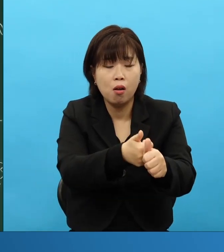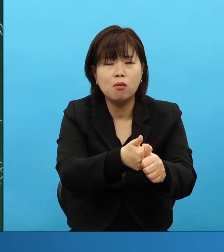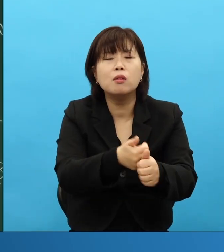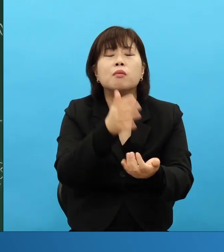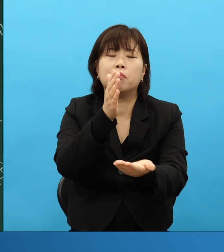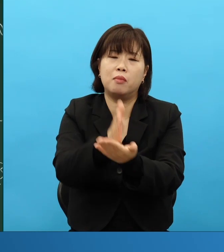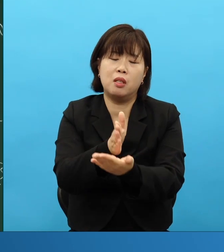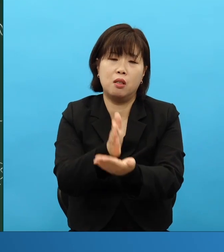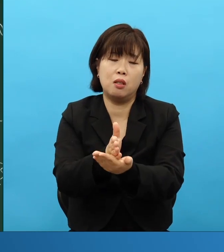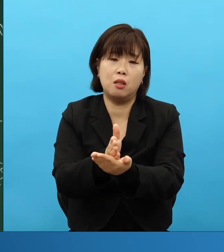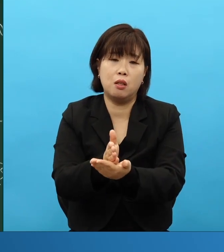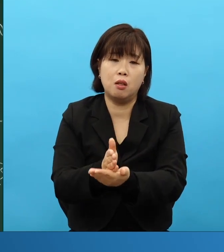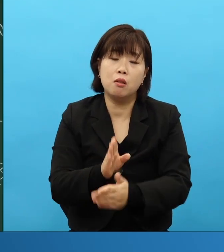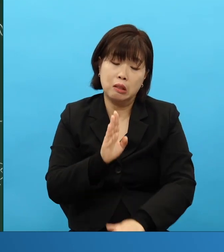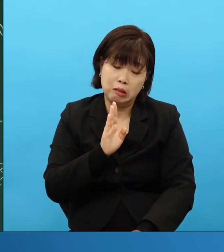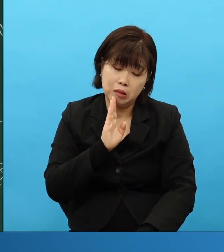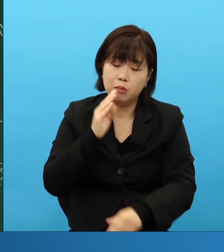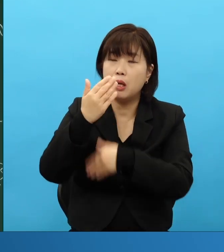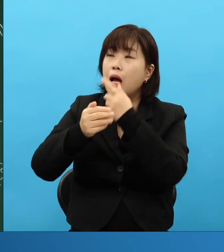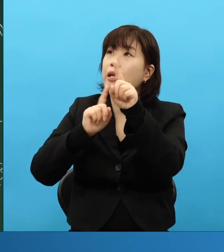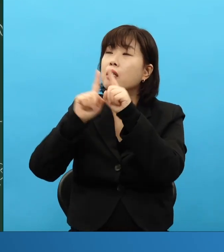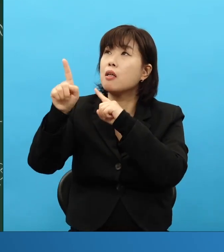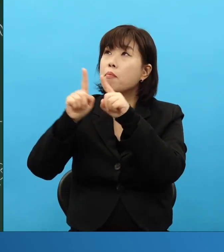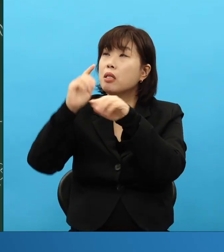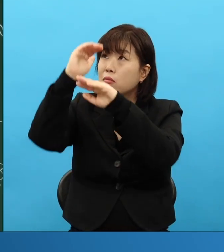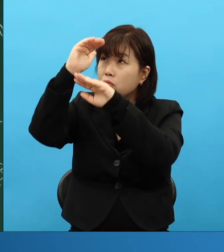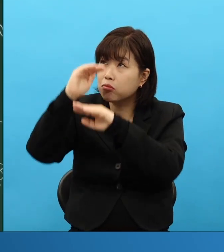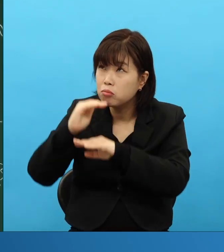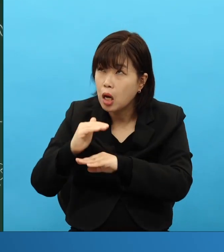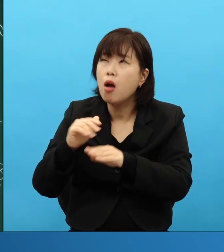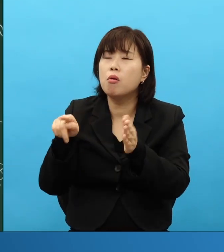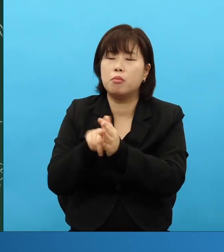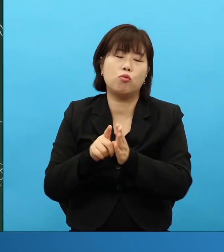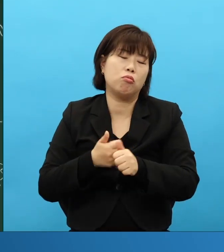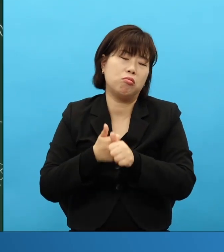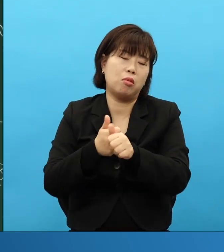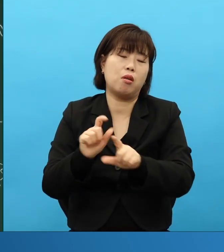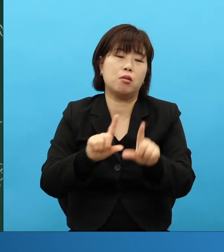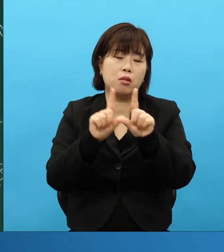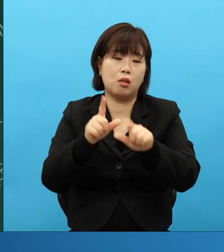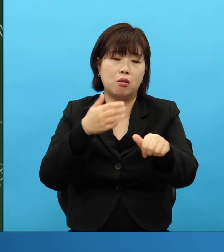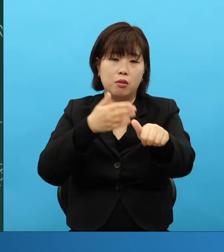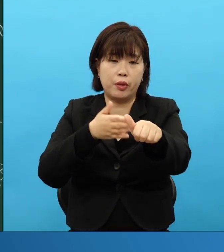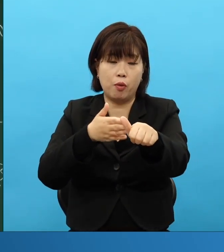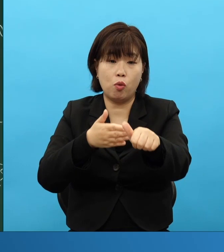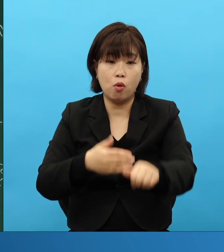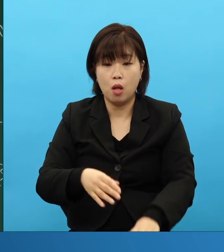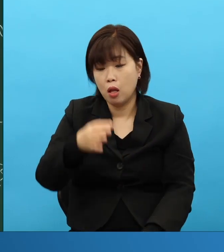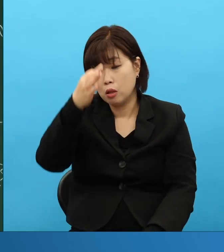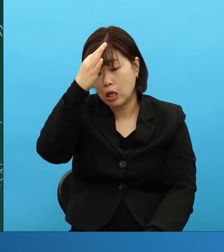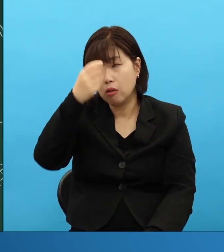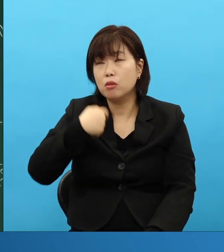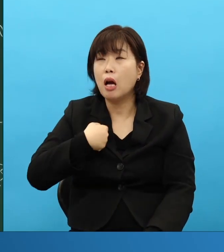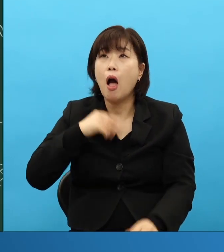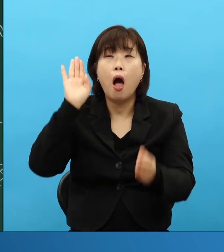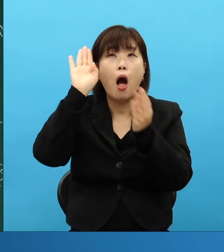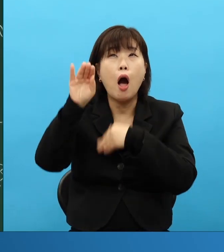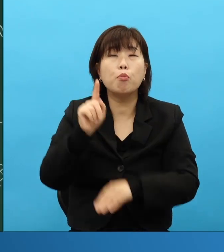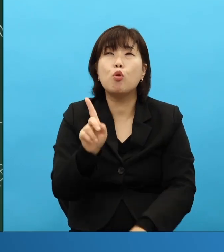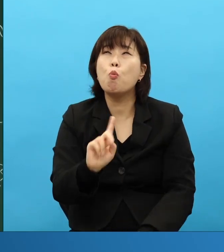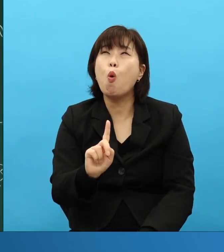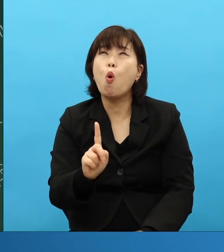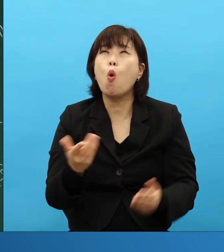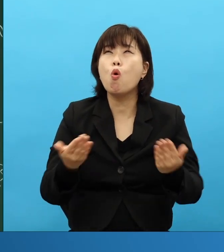pray about and receive answers from. 달란트 걱정하지 마세요. 하나님 여러분이 준비해놨다니까요. And don't worry about your talent. God has already prepared that. 사실 예배만 제대로